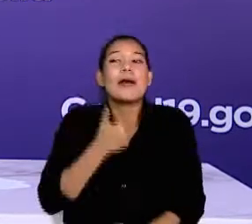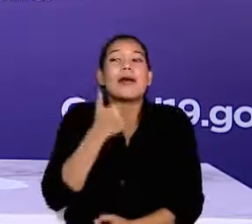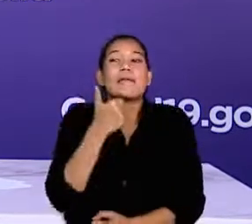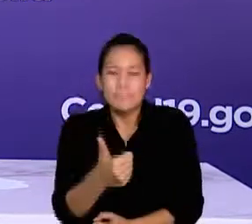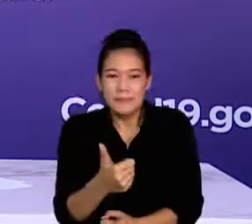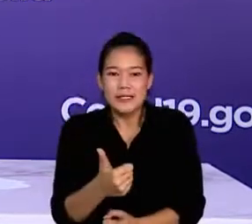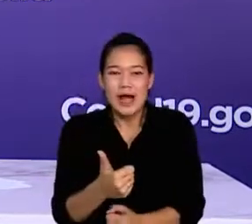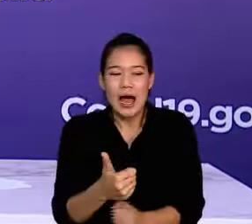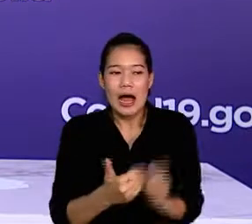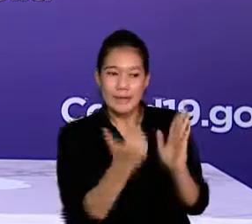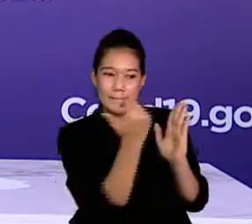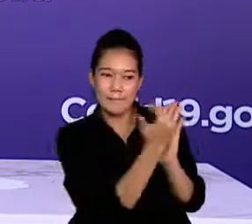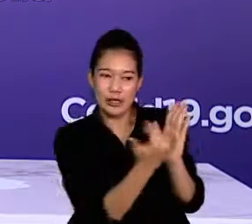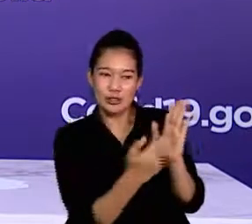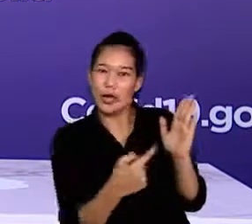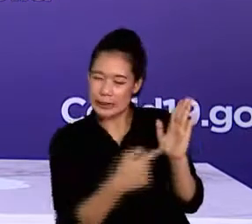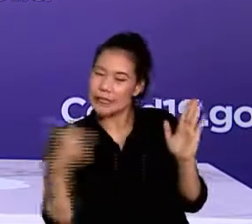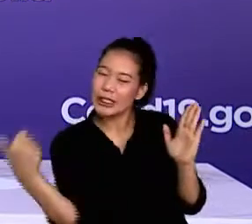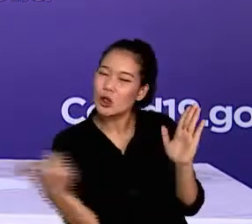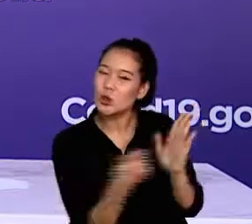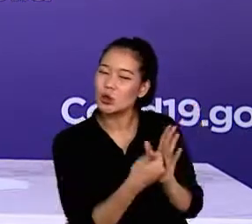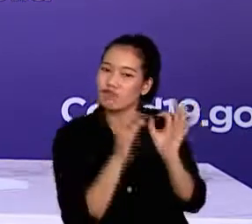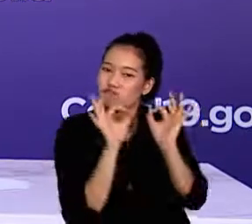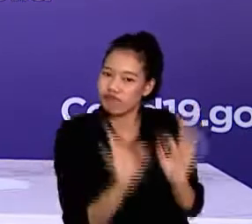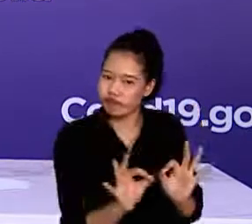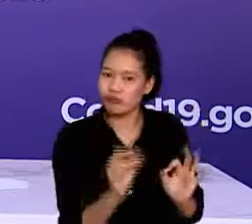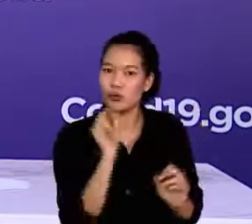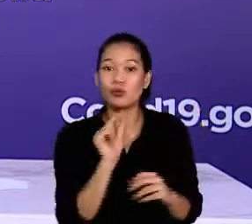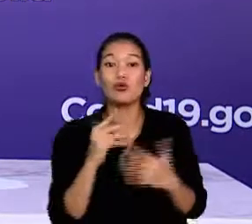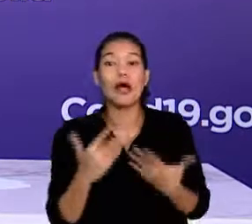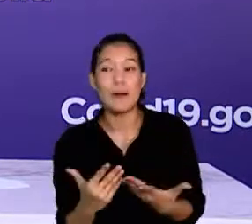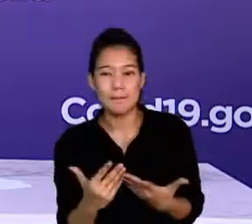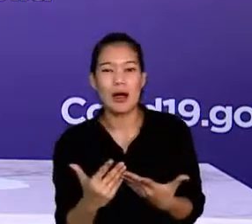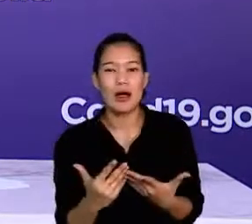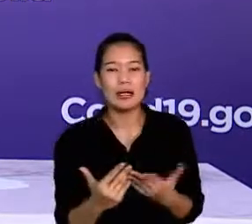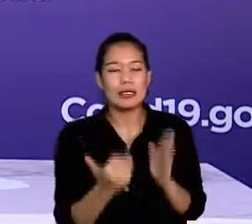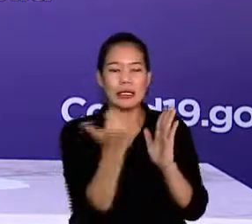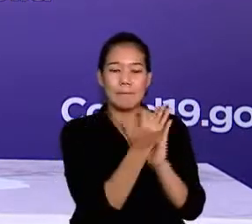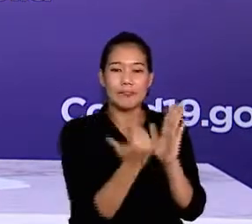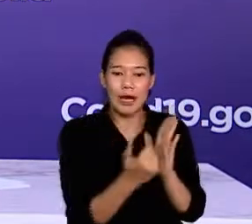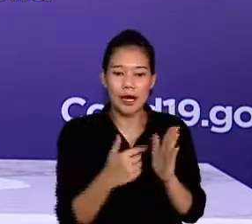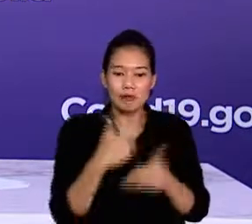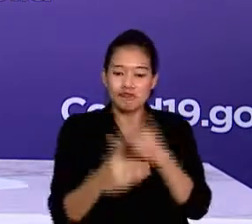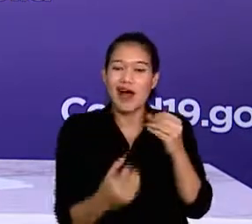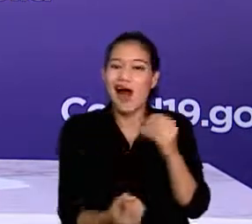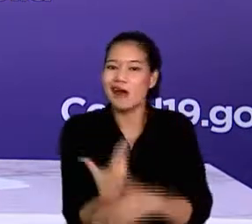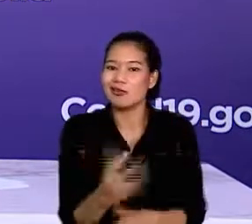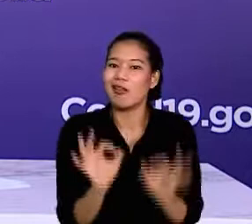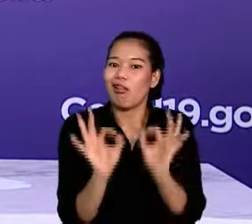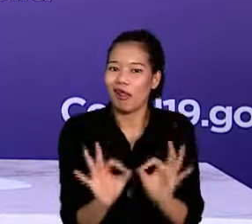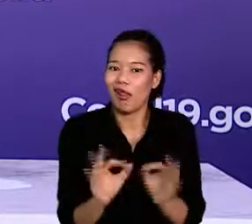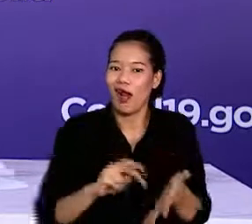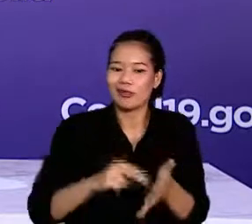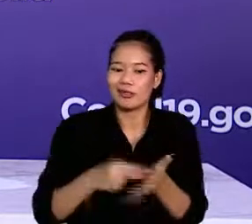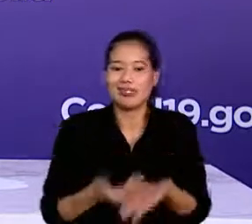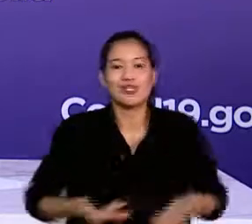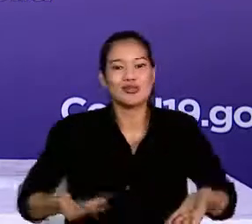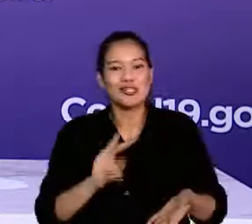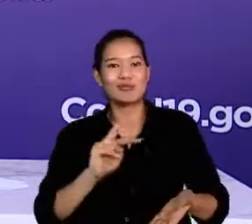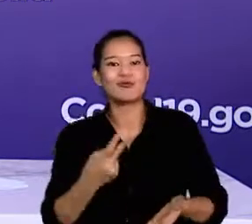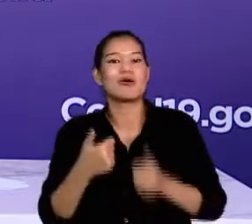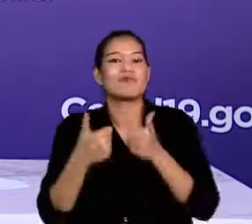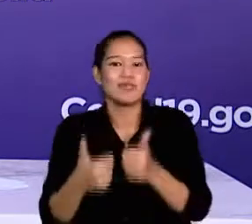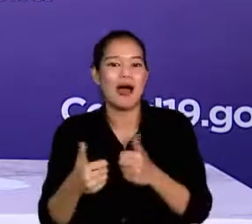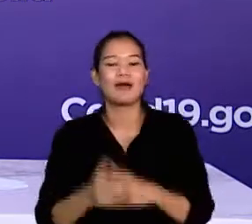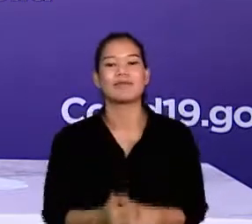menjalankan kebijakan yang ada sebaik-baiknya demi dampak kebijakan yang signifikan dan membawa perubahan yang baik